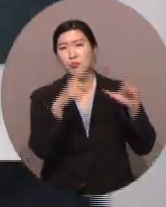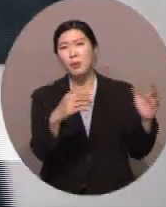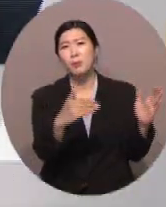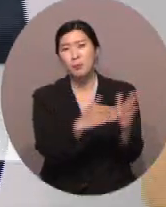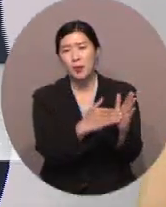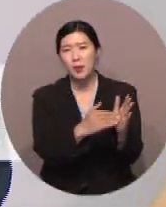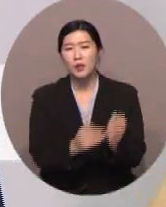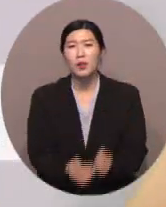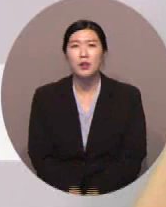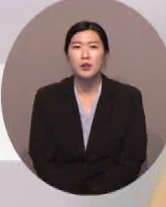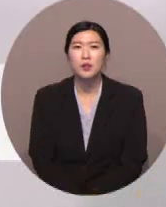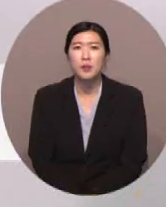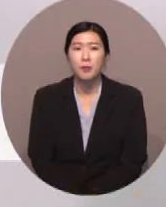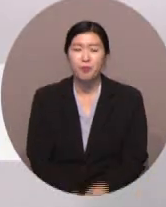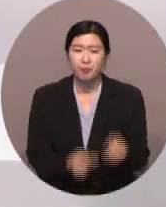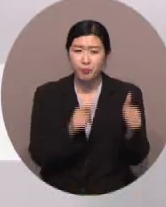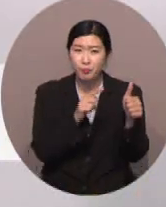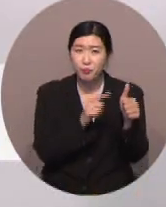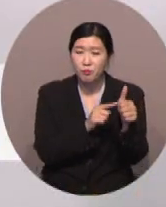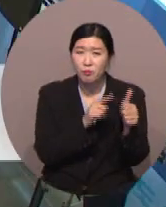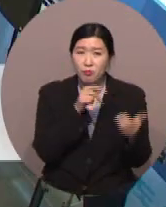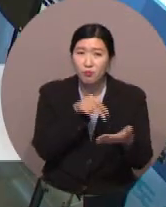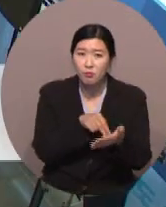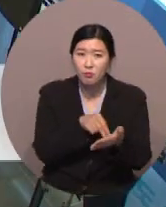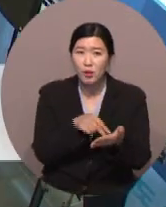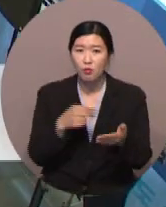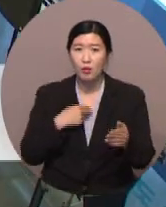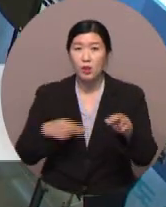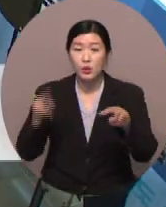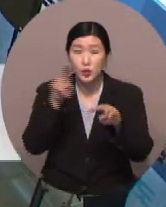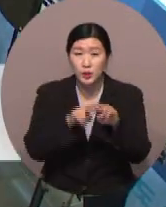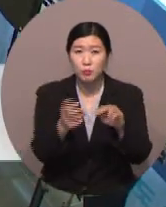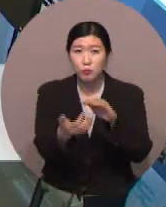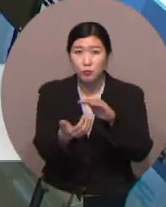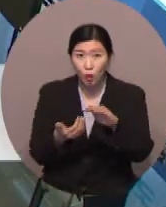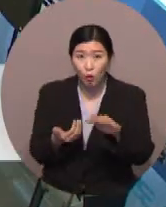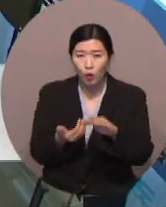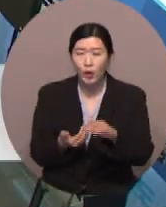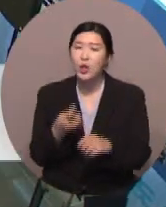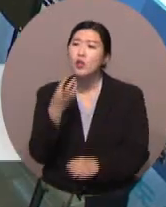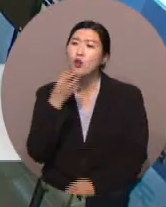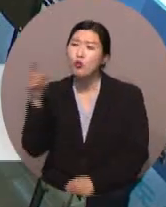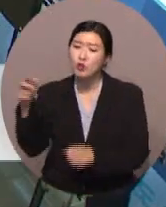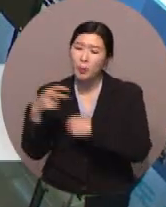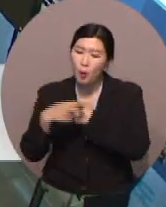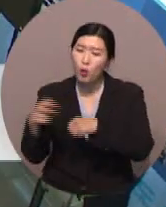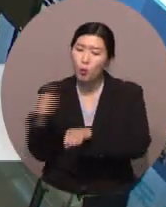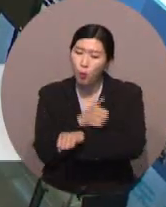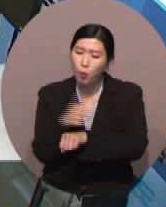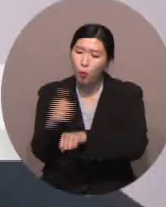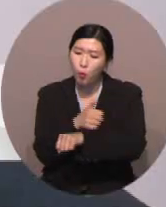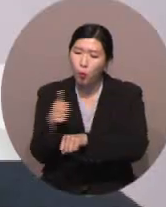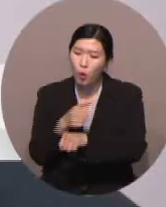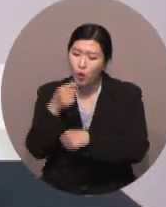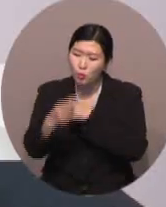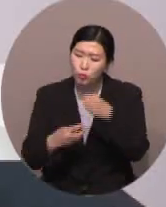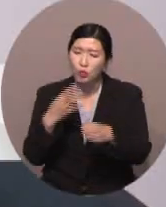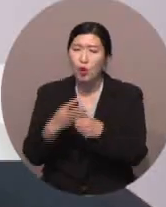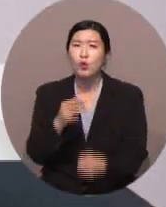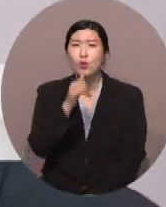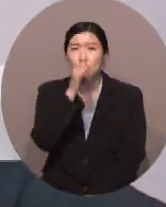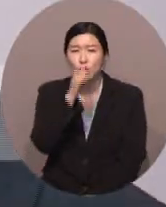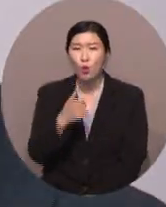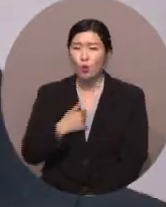내렸습니다 당시 이전 시장은 취임 시장 취임 전부터 매년 건강검진을 받은